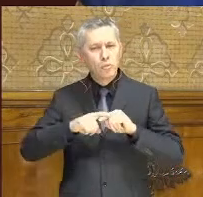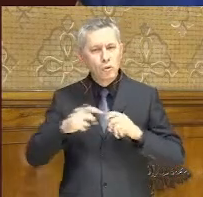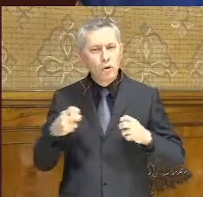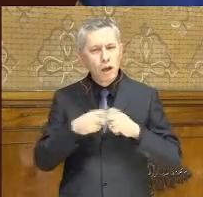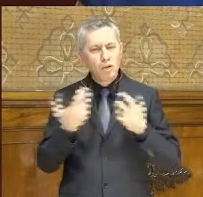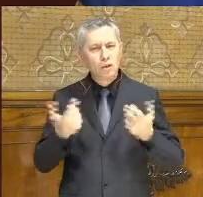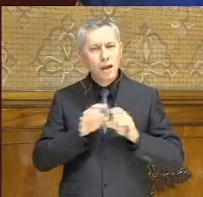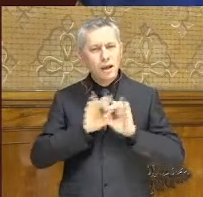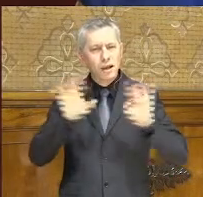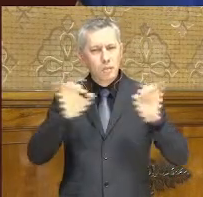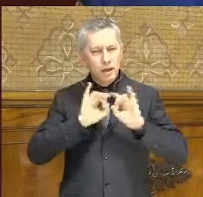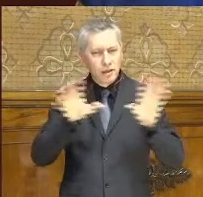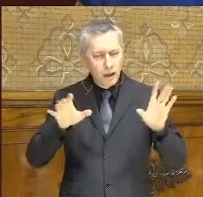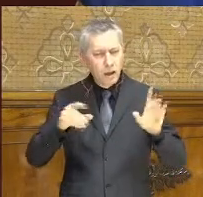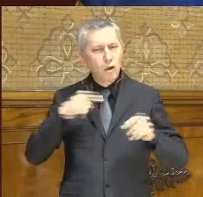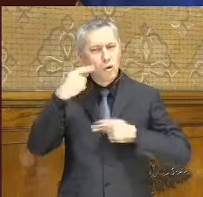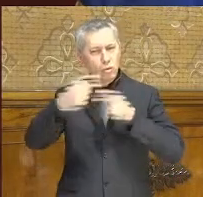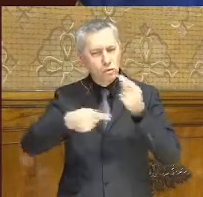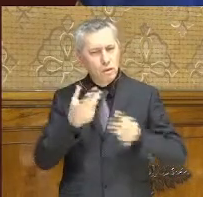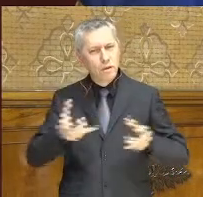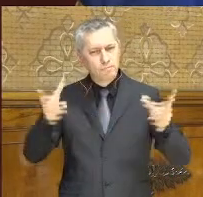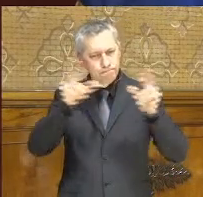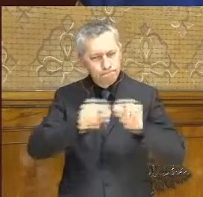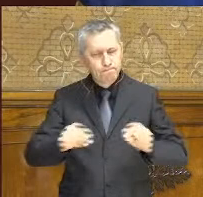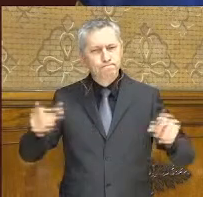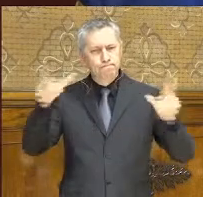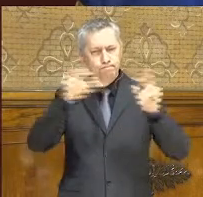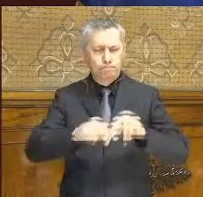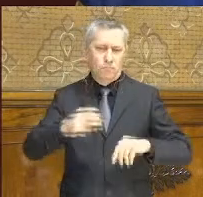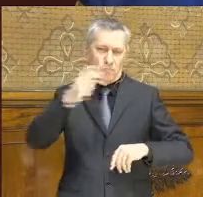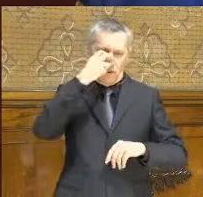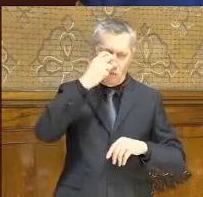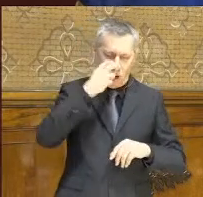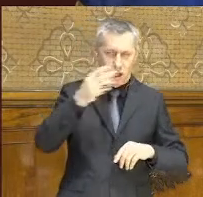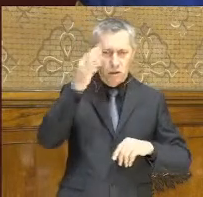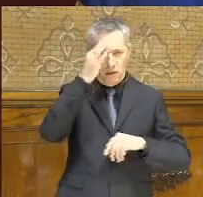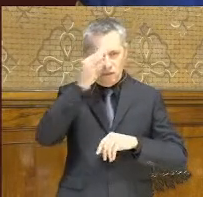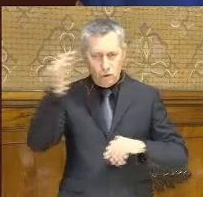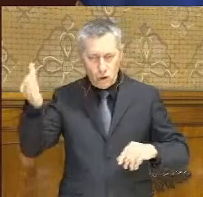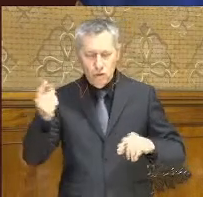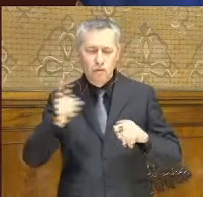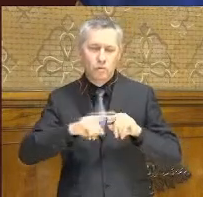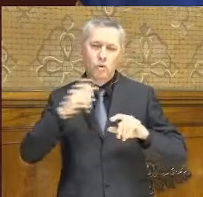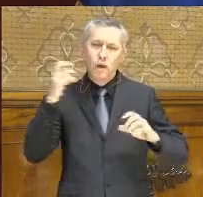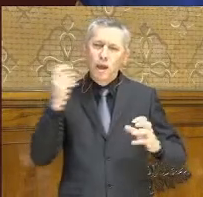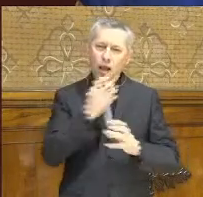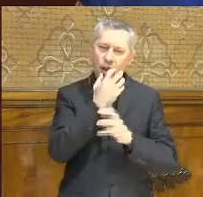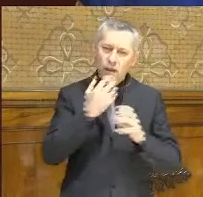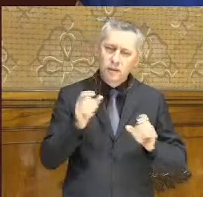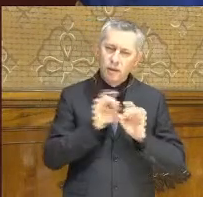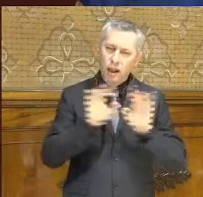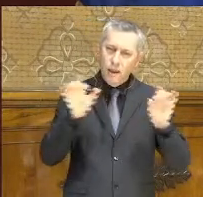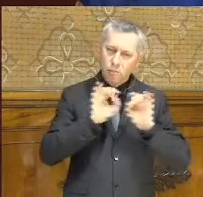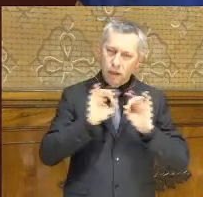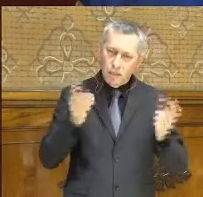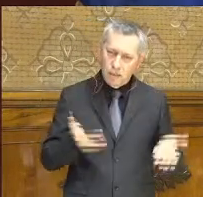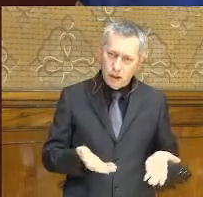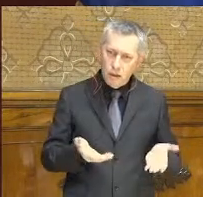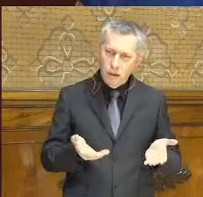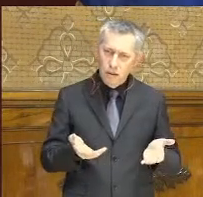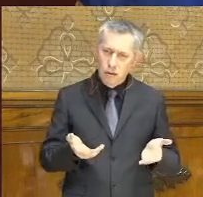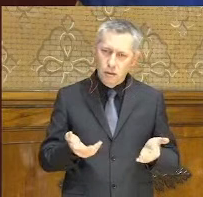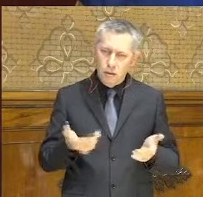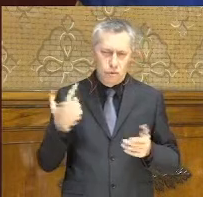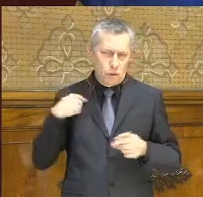continuamente riproposta nel corso dei secoli da avvocati, da filosofi. I canti di libertà sono stati cantati